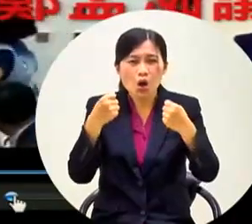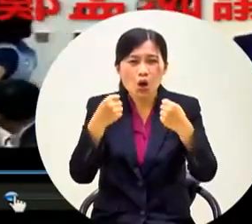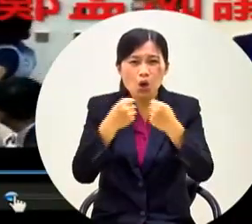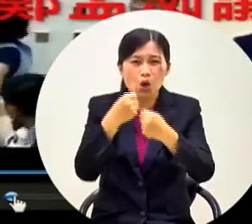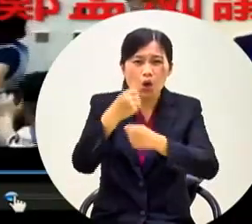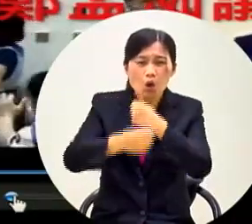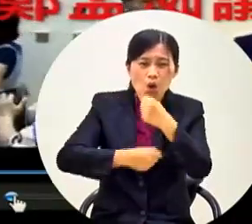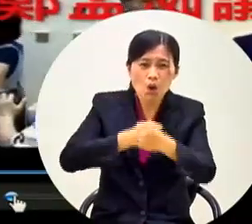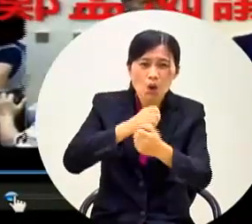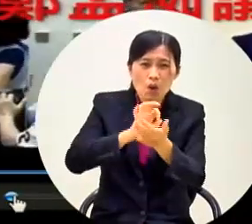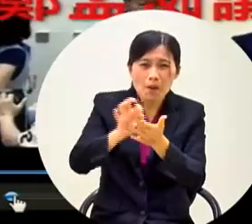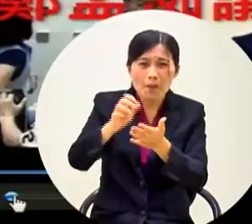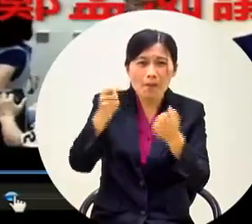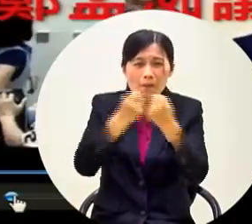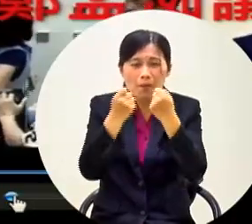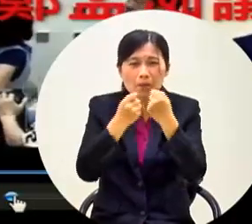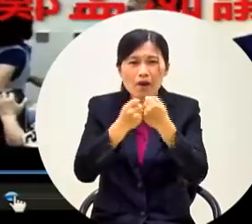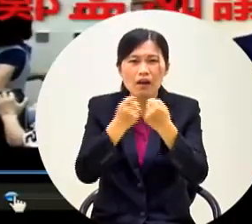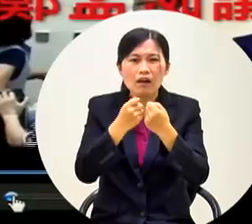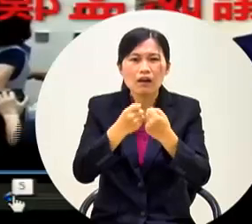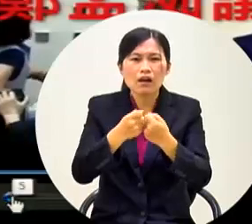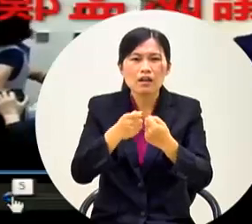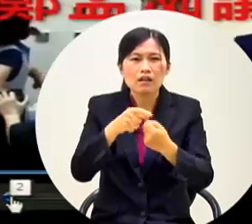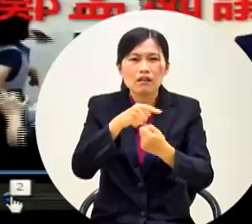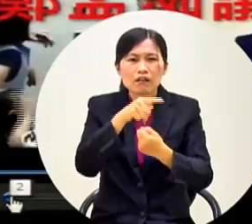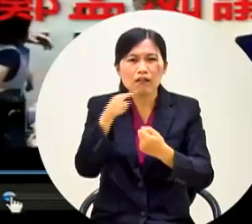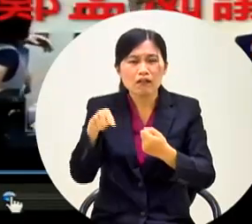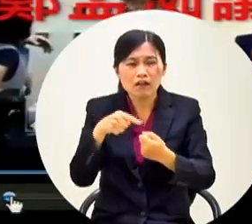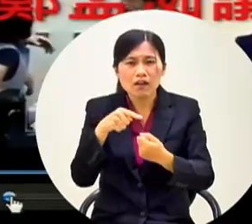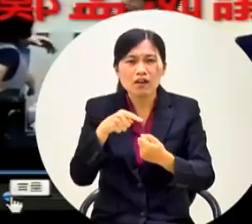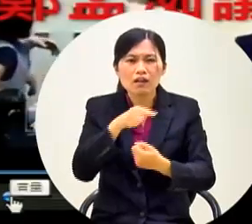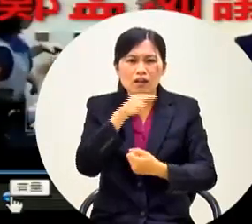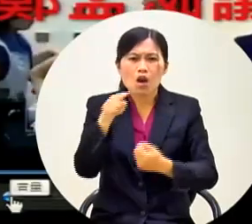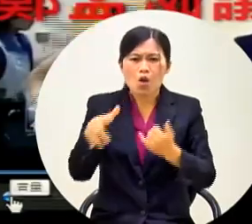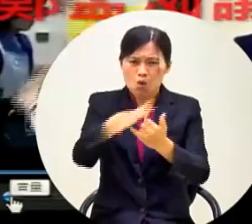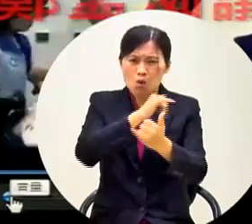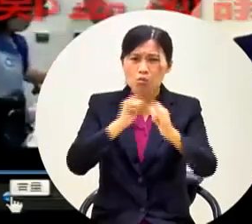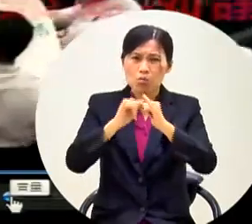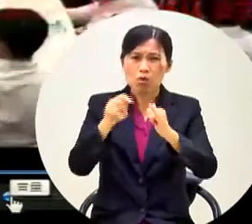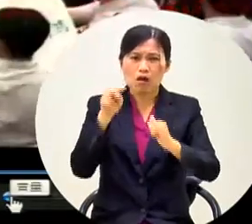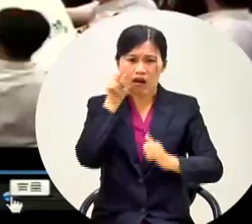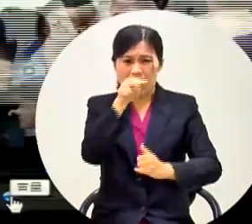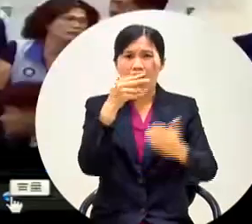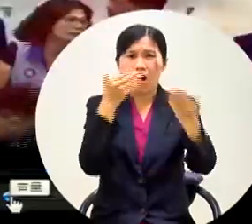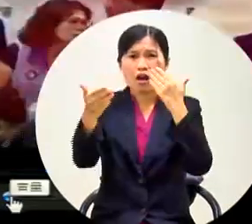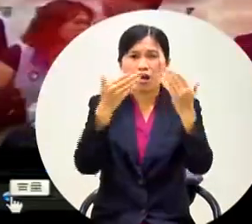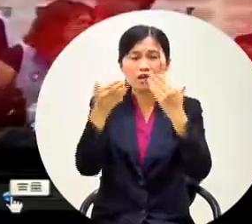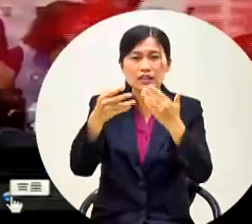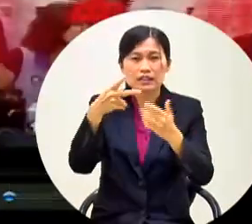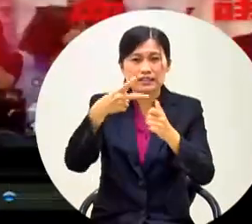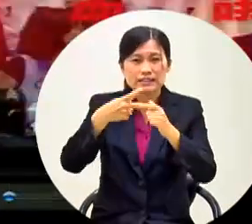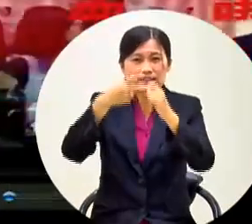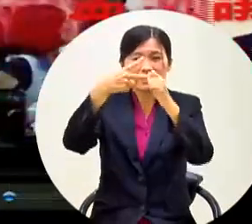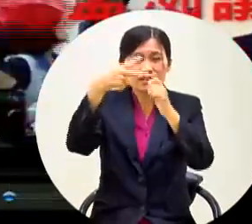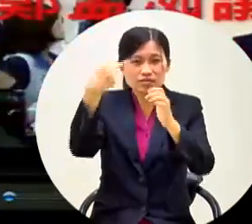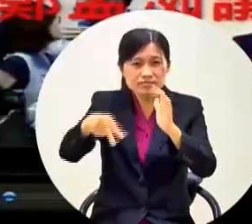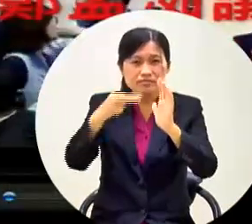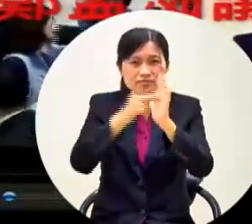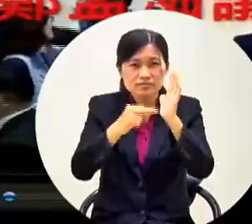跟全国人民看得非常清楚。第二，我要再次的强调，中华民国的政治史